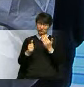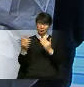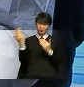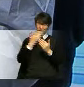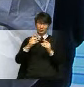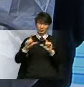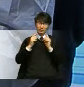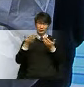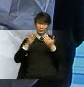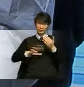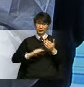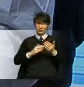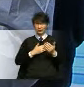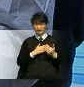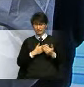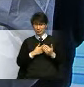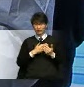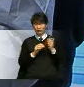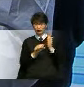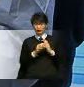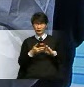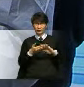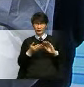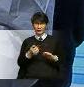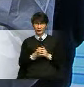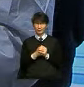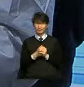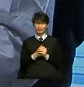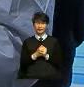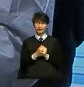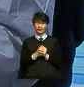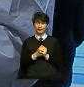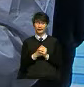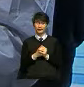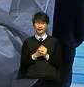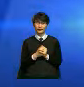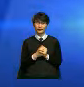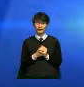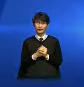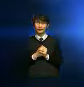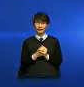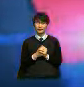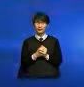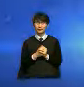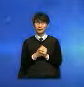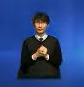받았지만 긴장의 끈을 놓을 수 없는 상황입니다 포도의 유승안 기자입니다